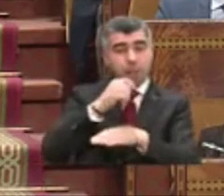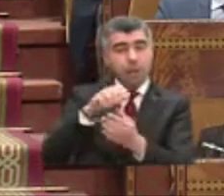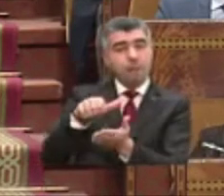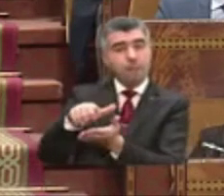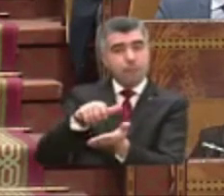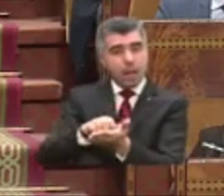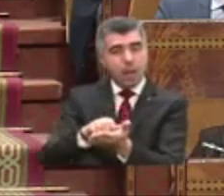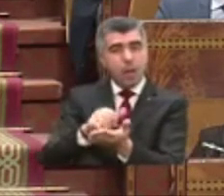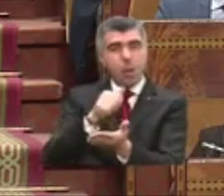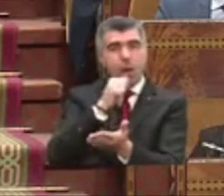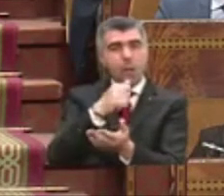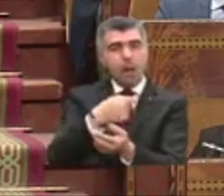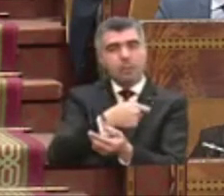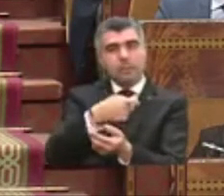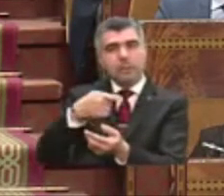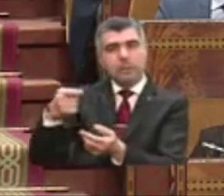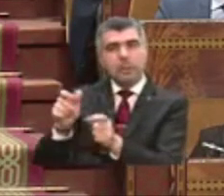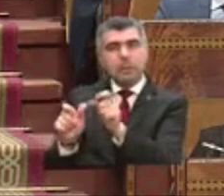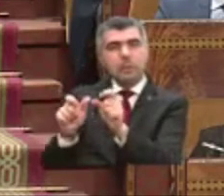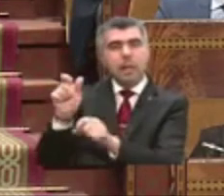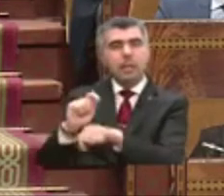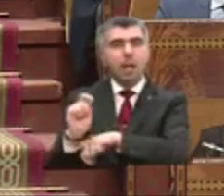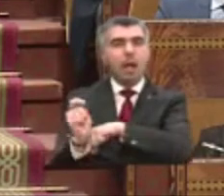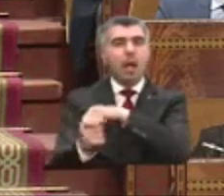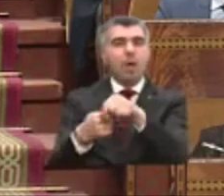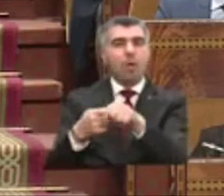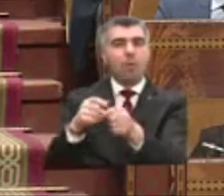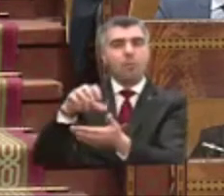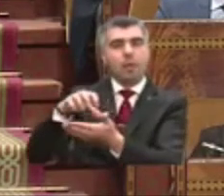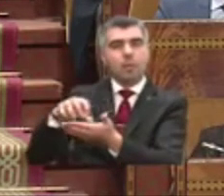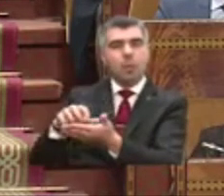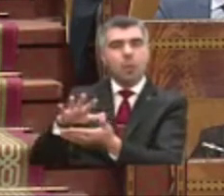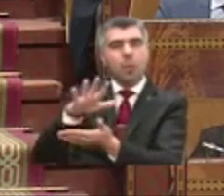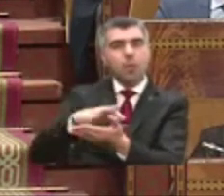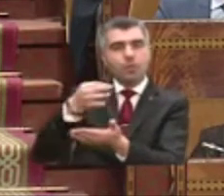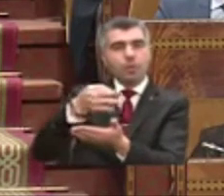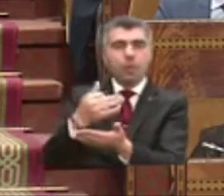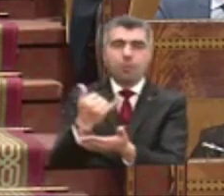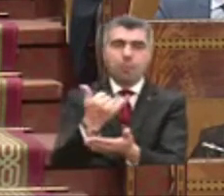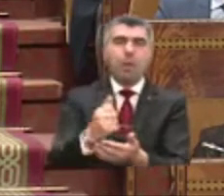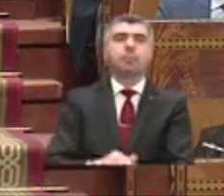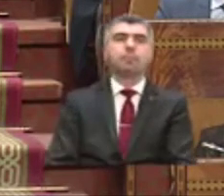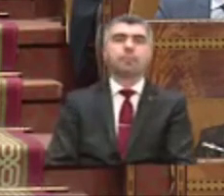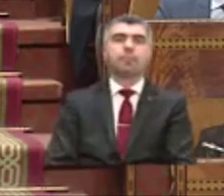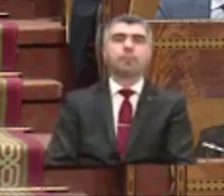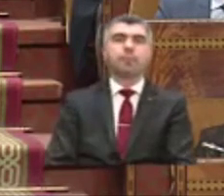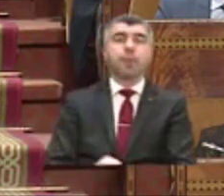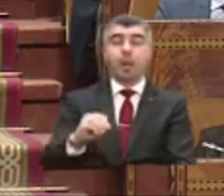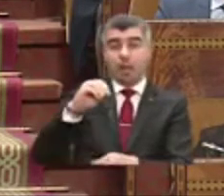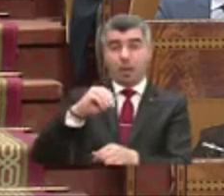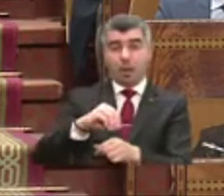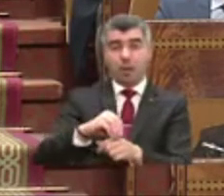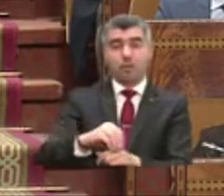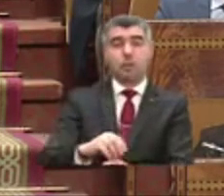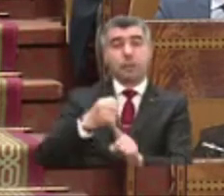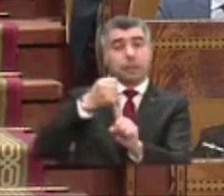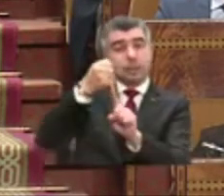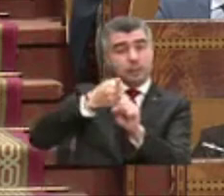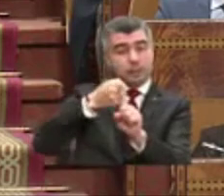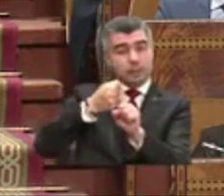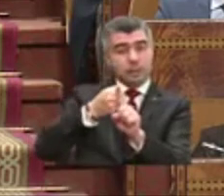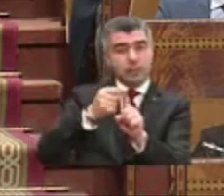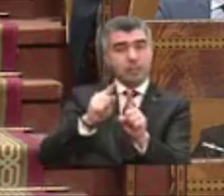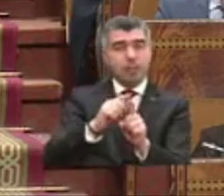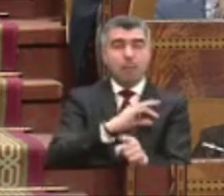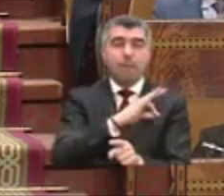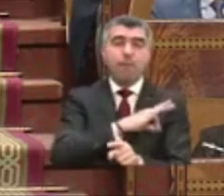والشرب لفائدة الساكنة القروية بهذه المناطق وتحسين ظروف عيشهم. كما نطالبكم بالعمل على استفادة